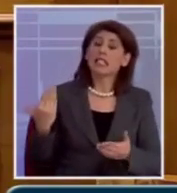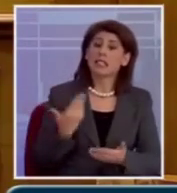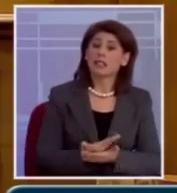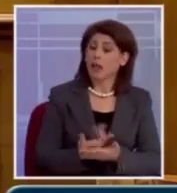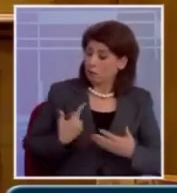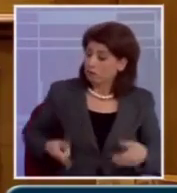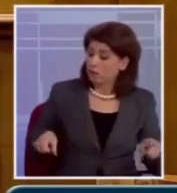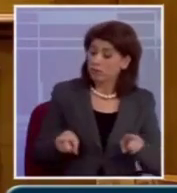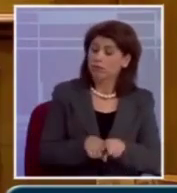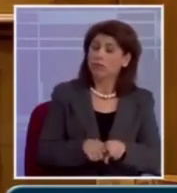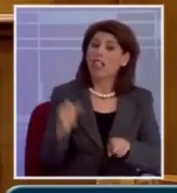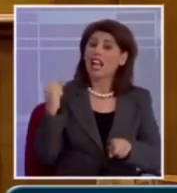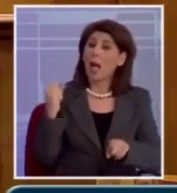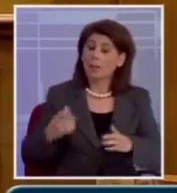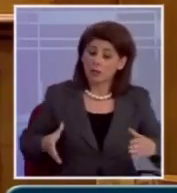συμπαράταξη δυνάμεων